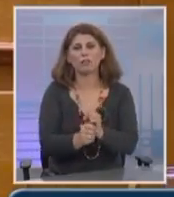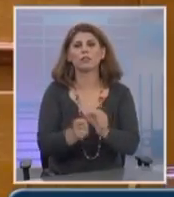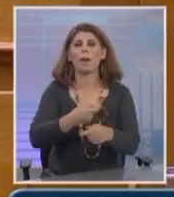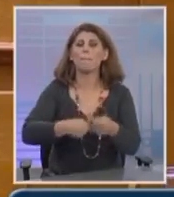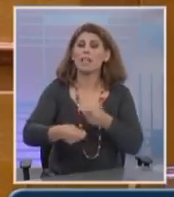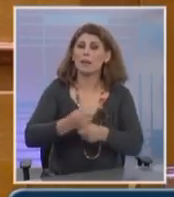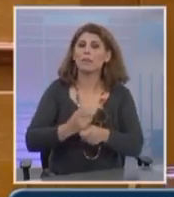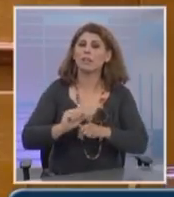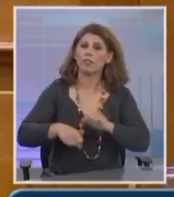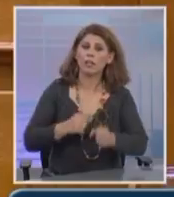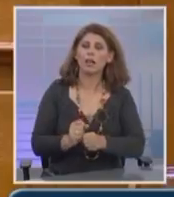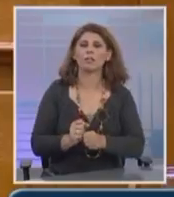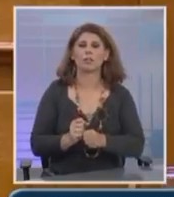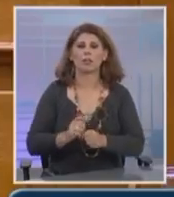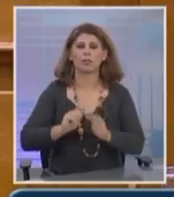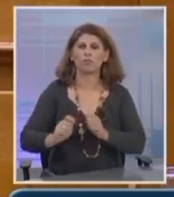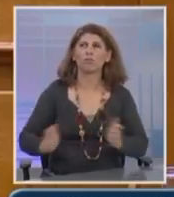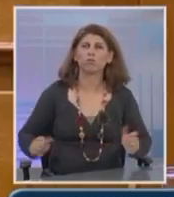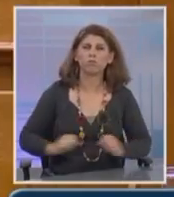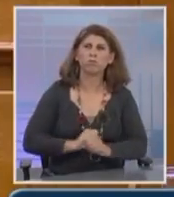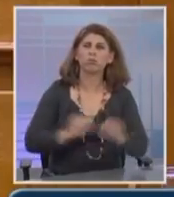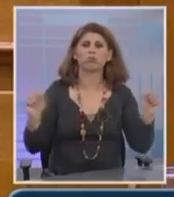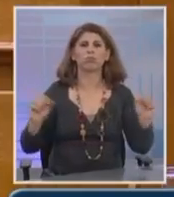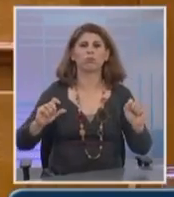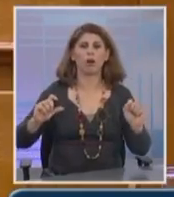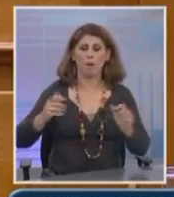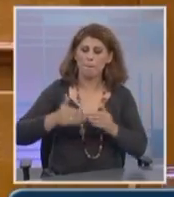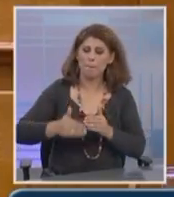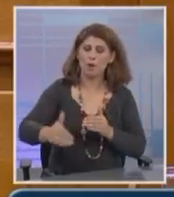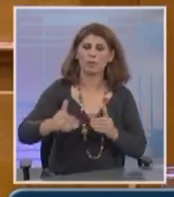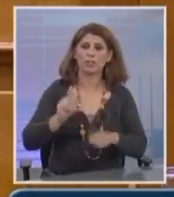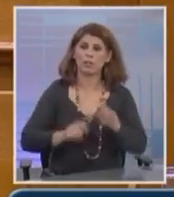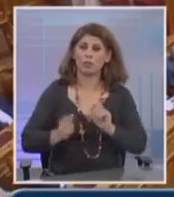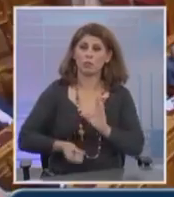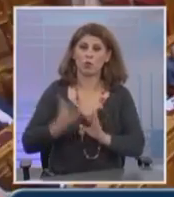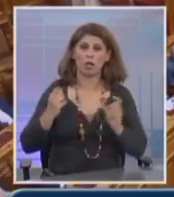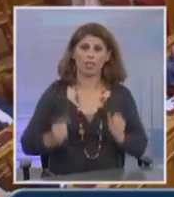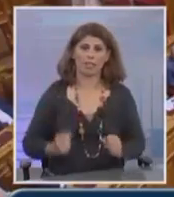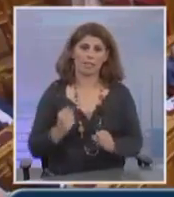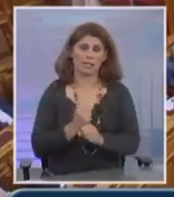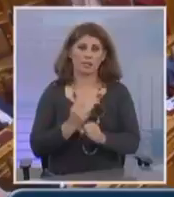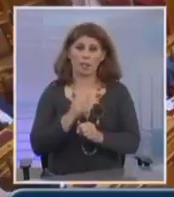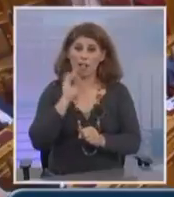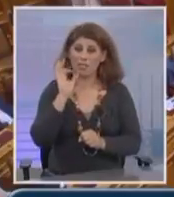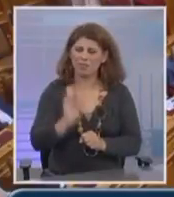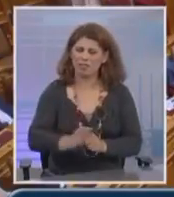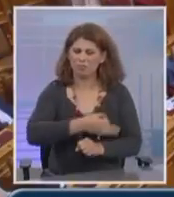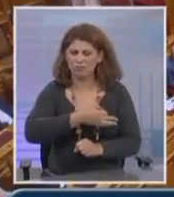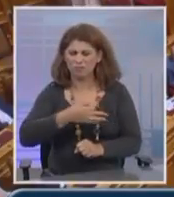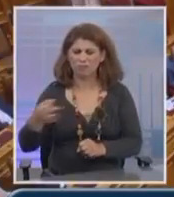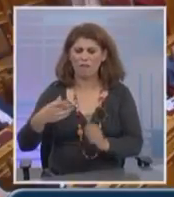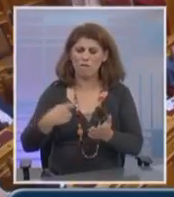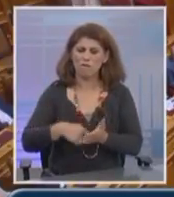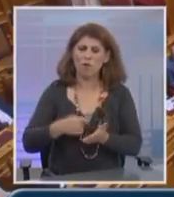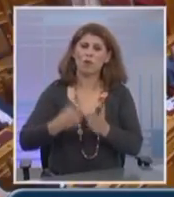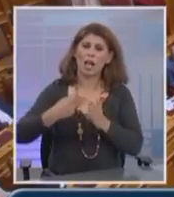θα δυναμητήσουν κάθε προοπτική δημιουργίας νέων θέσεων απασχόλησης. Θα οδηγήσουν νομοτελειακά οι φόροι και οι